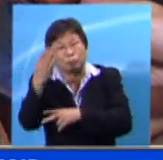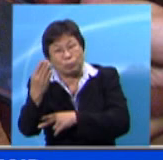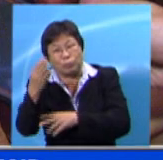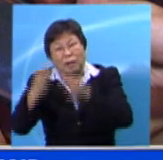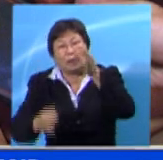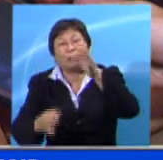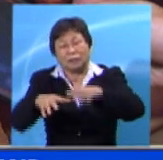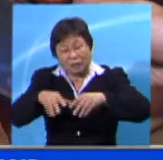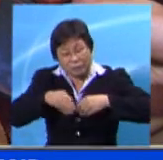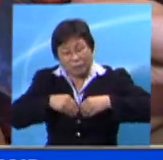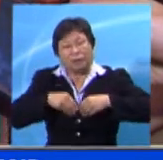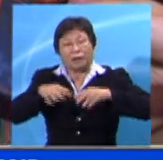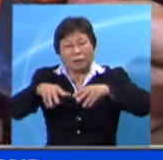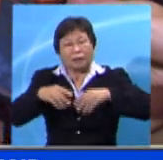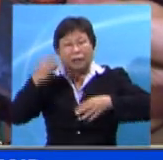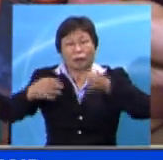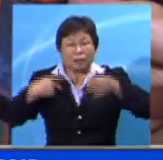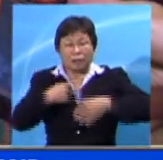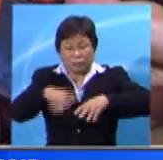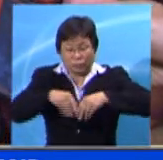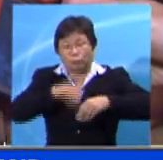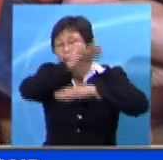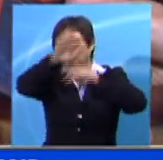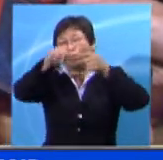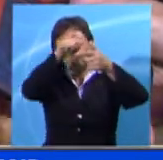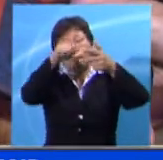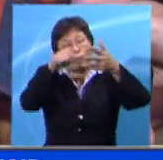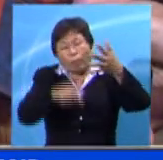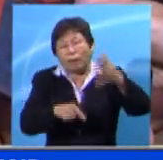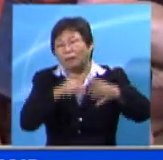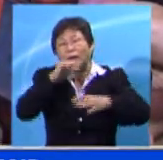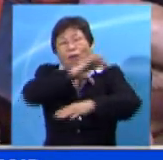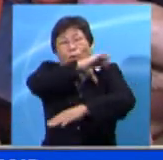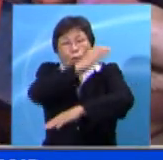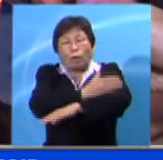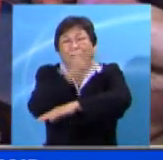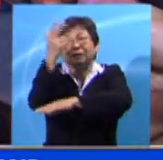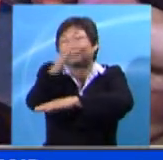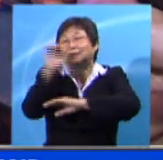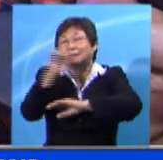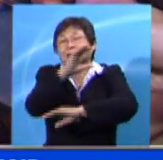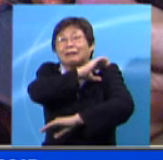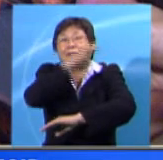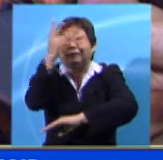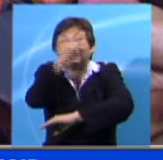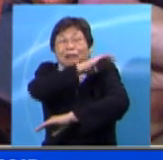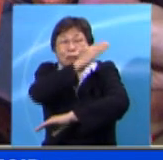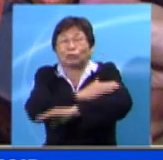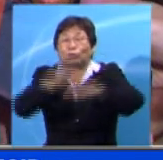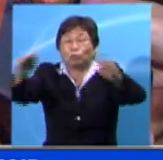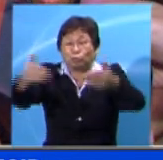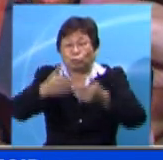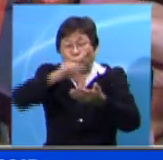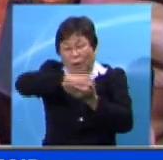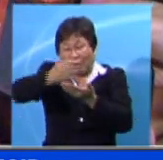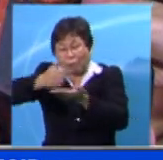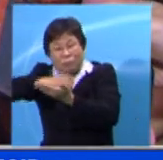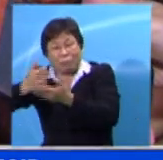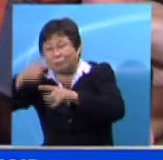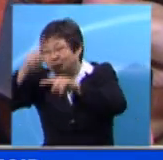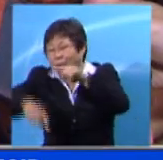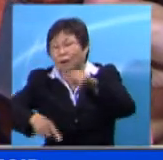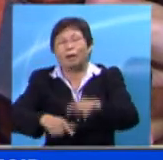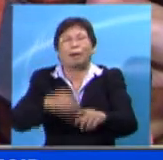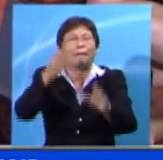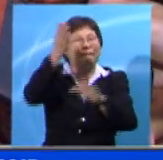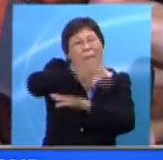kita nak terima kita kena terima dia punya semua perkara tidak ada kuasa di pihak kerajaan untuk tutup akaun-akaun yang tertentu untuk